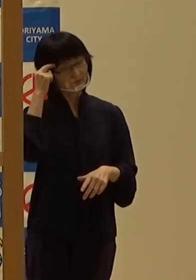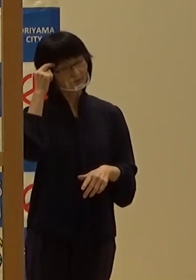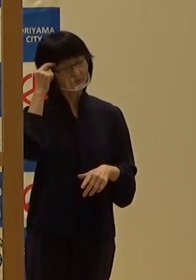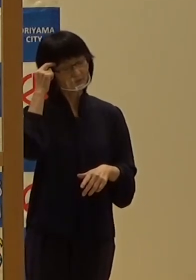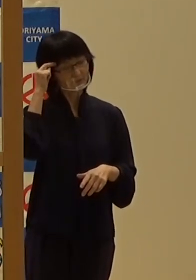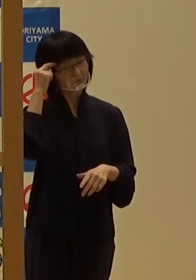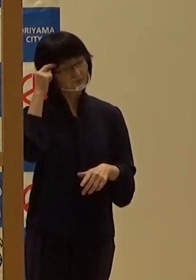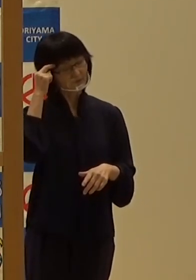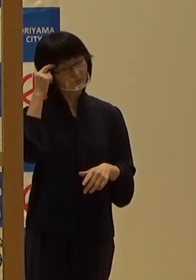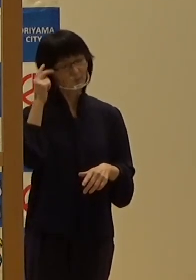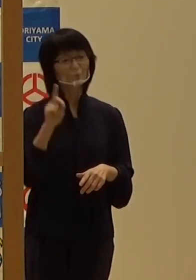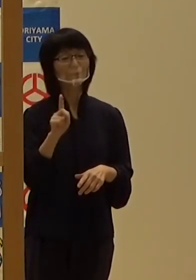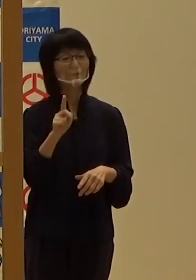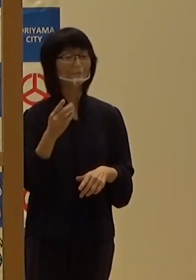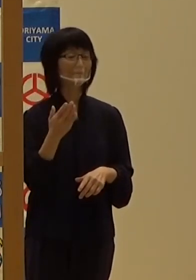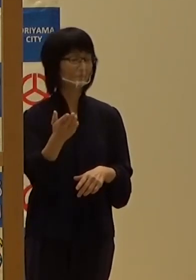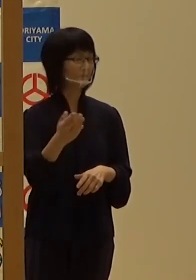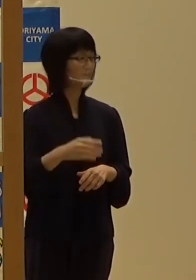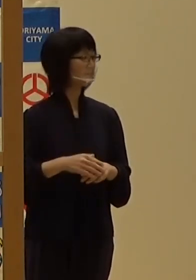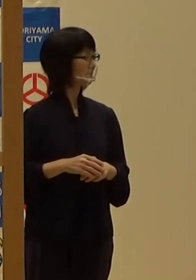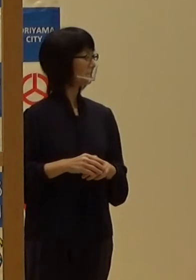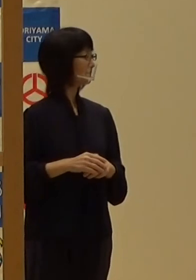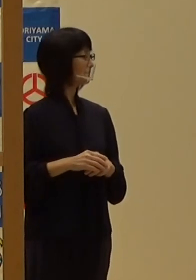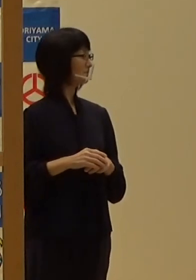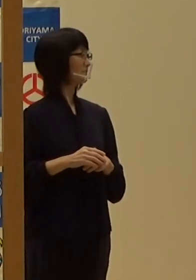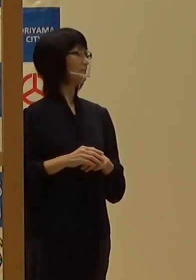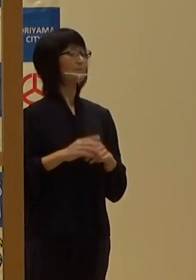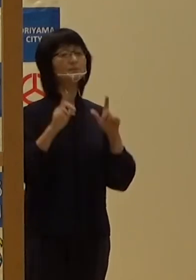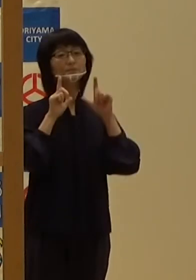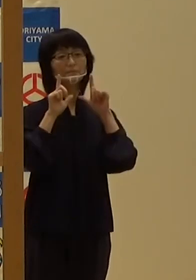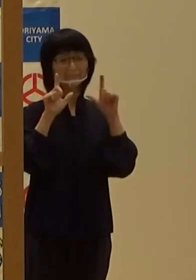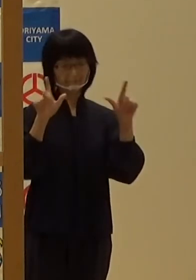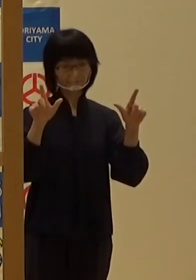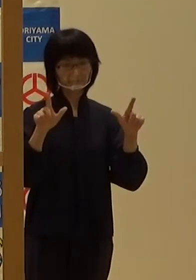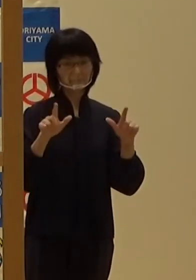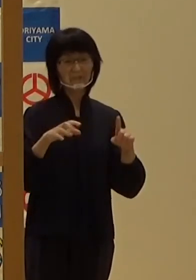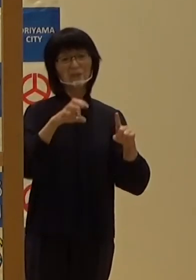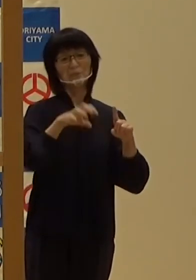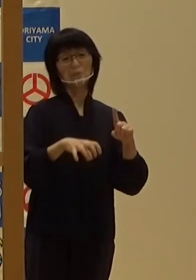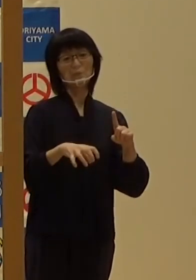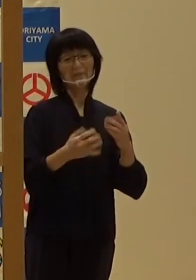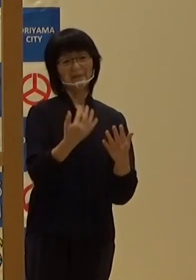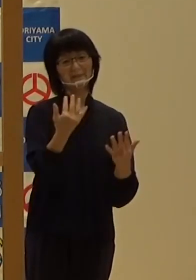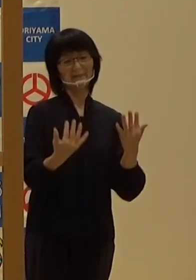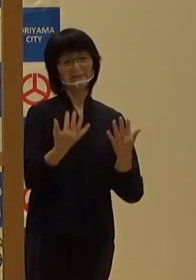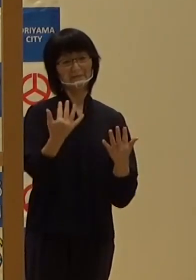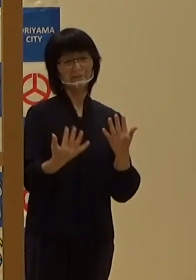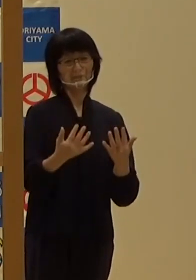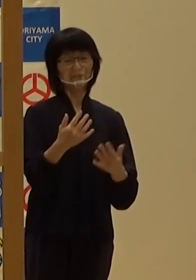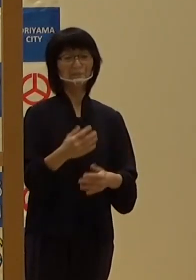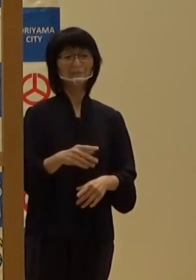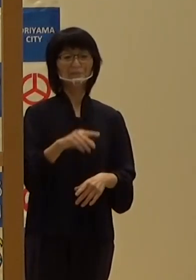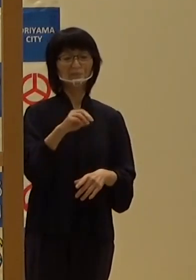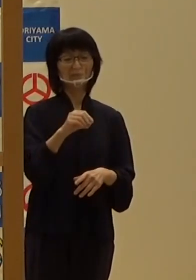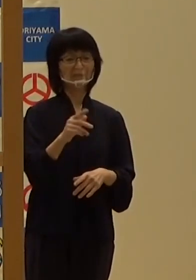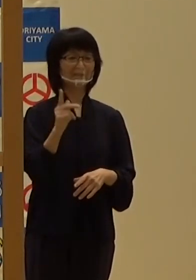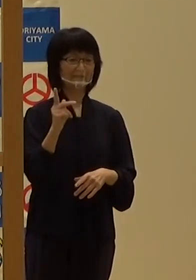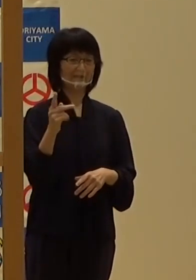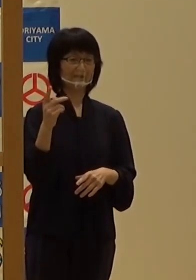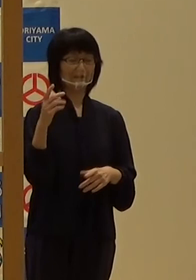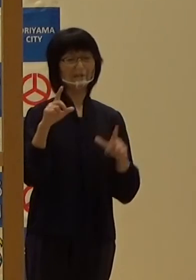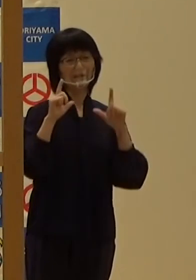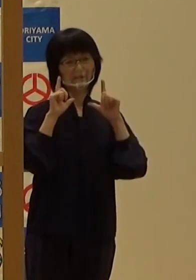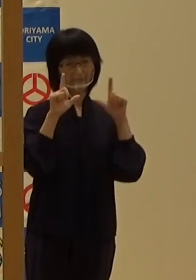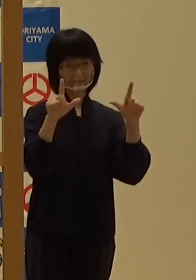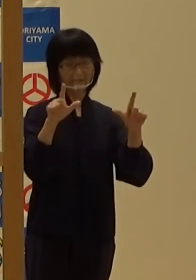すいません公園緑地課でございます。 まず一つ整備費の方からもご説